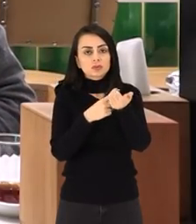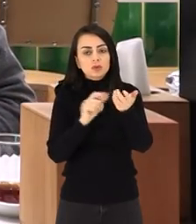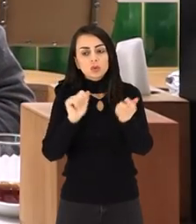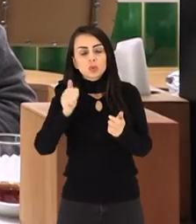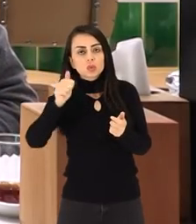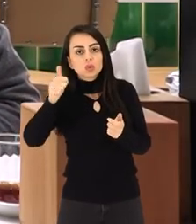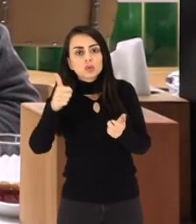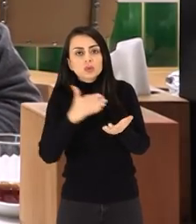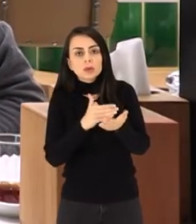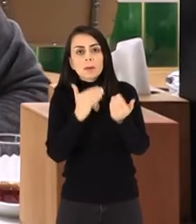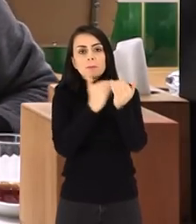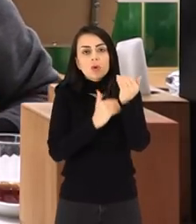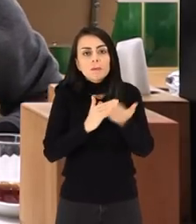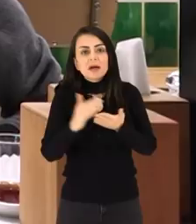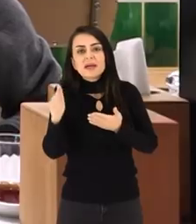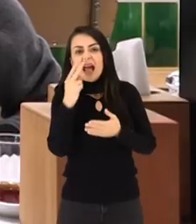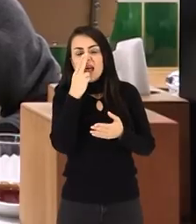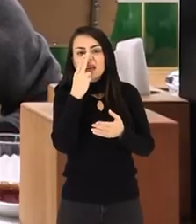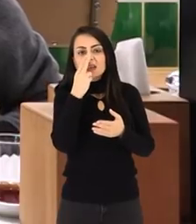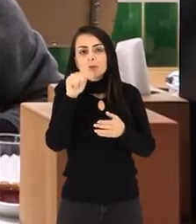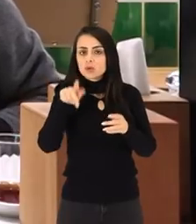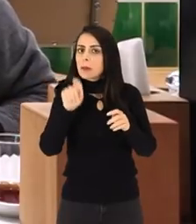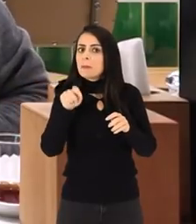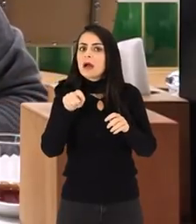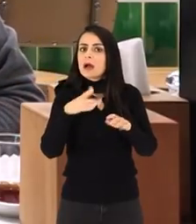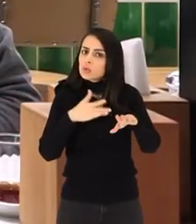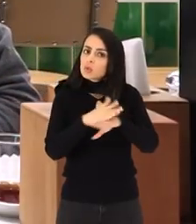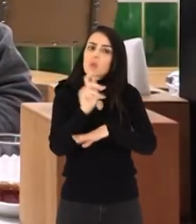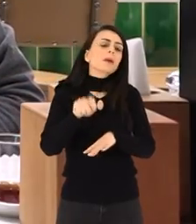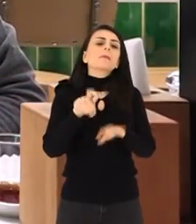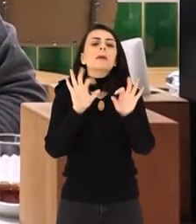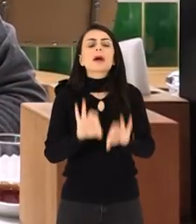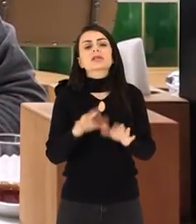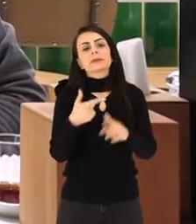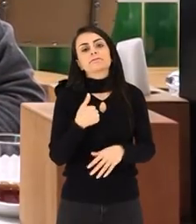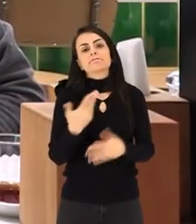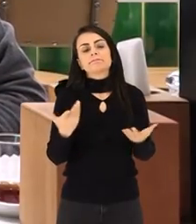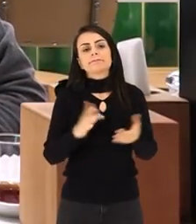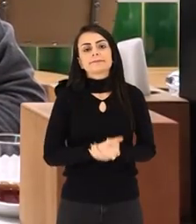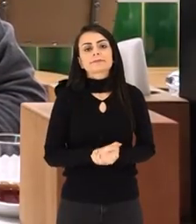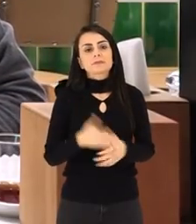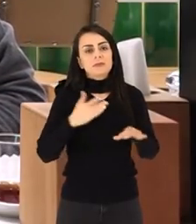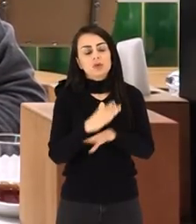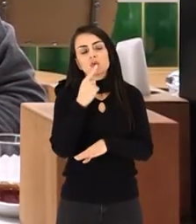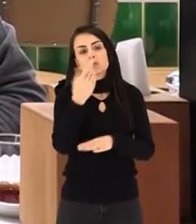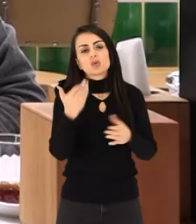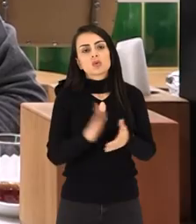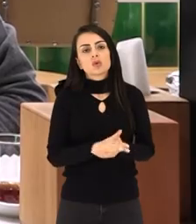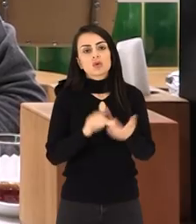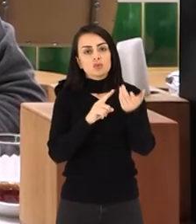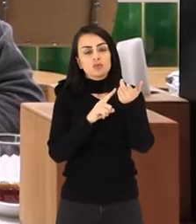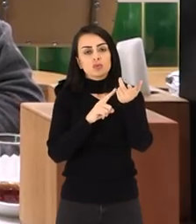geçtikçe, program ilerledikçe elim alıştı. Bunu yapmaya başladım yalnız ha. Bir de adamlar galiba doğru söylüyorlar. Yani bu